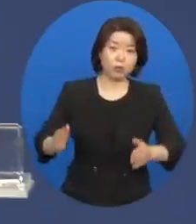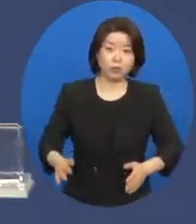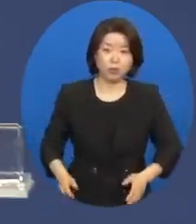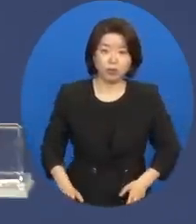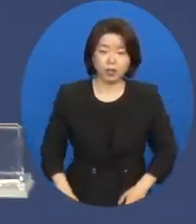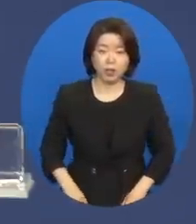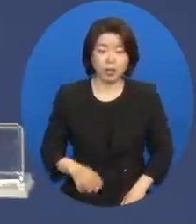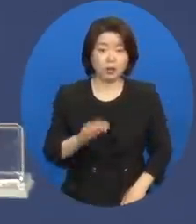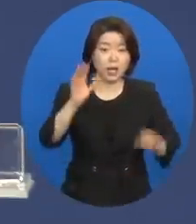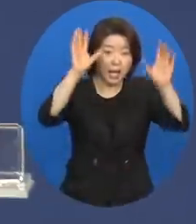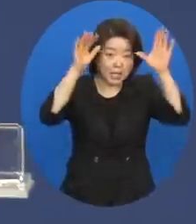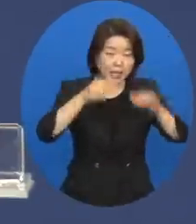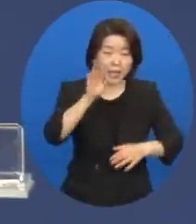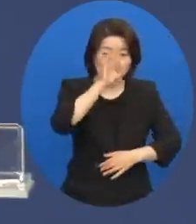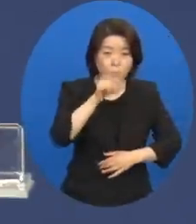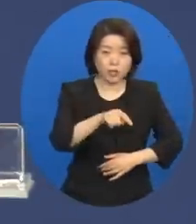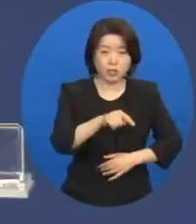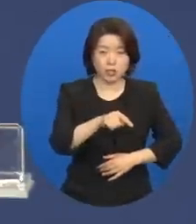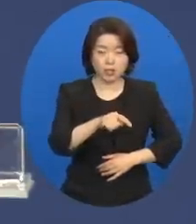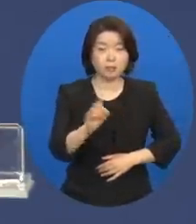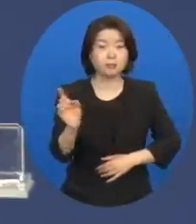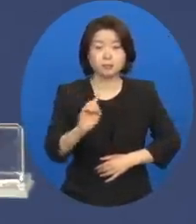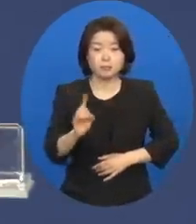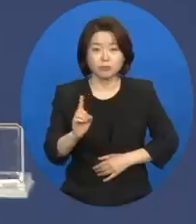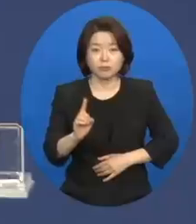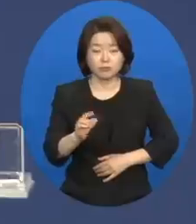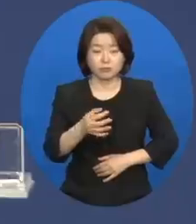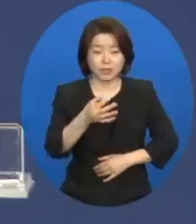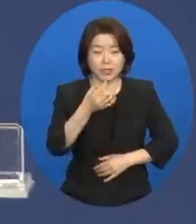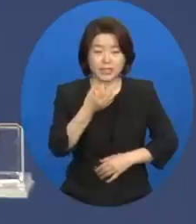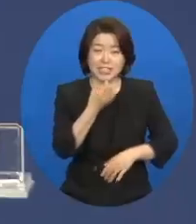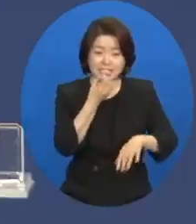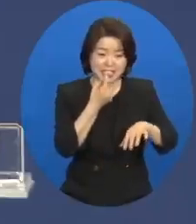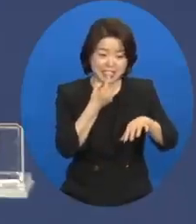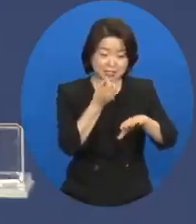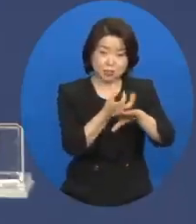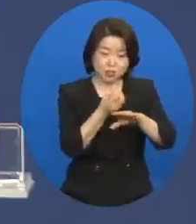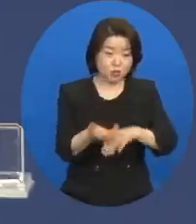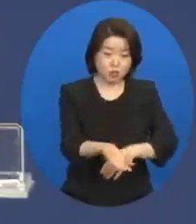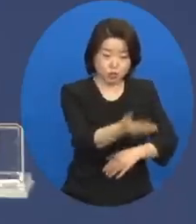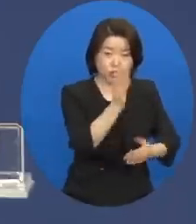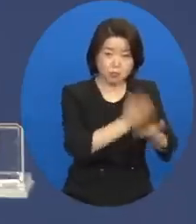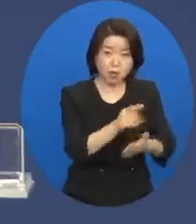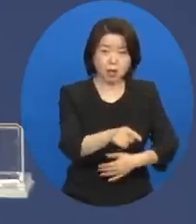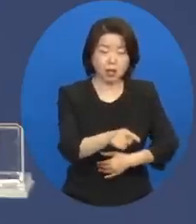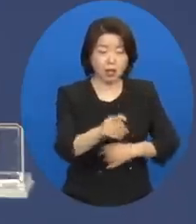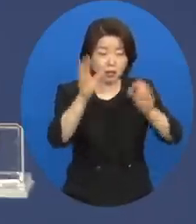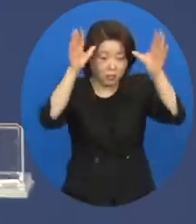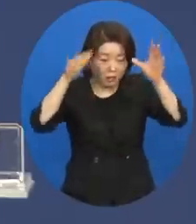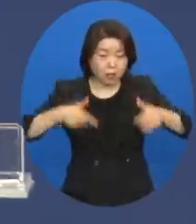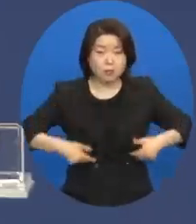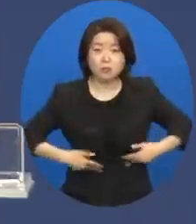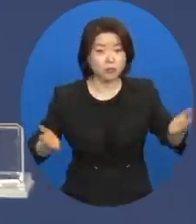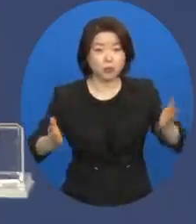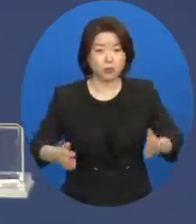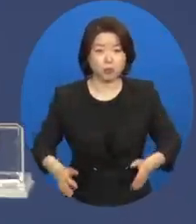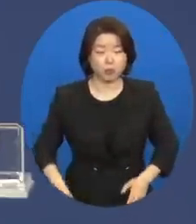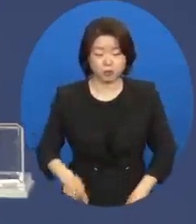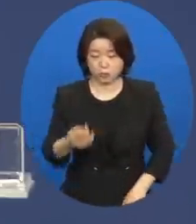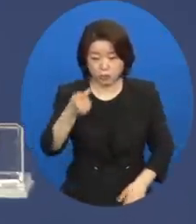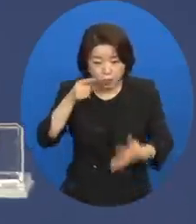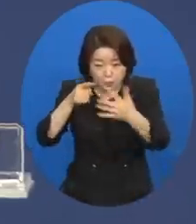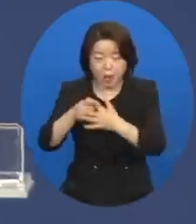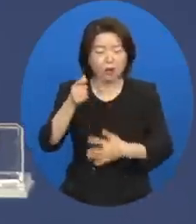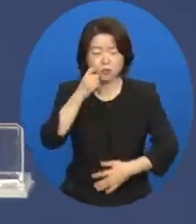개나 돼지에게 절대 진주를 던지지 말아라. 개하고 돼지한테 무슨 진주가 필요하겠어요? 어떻게